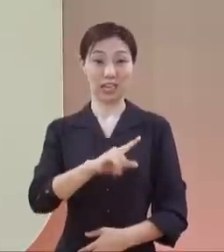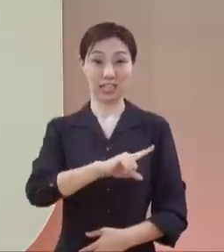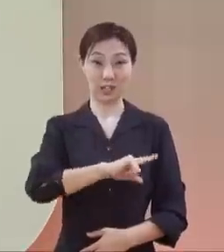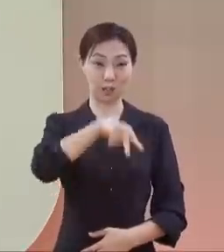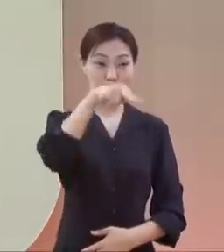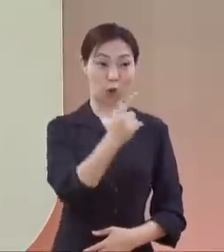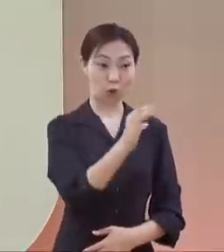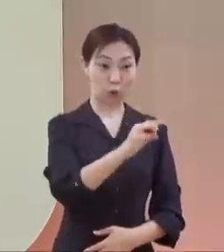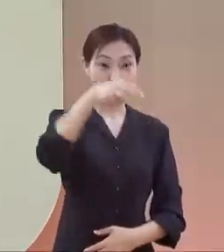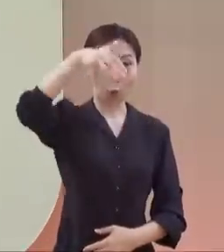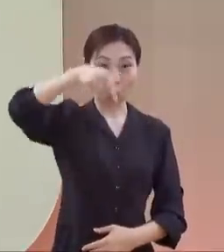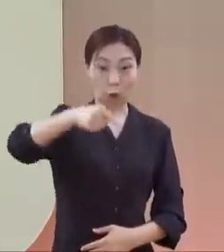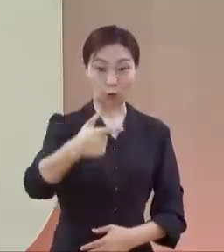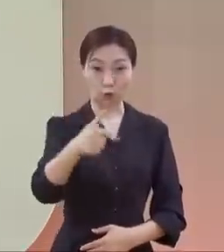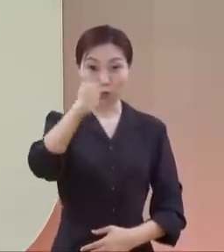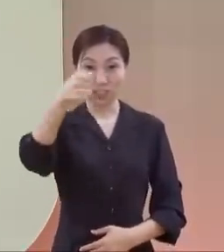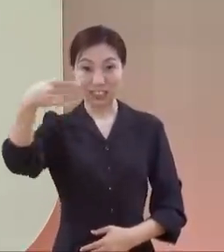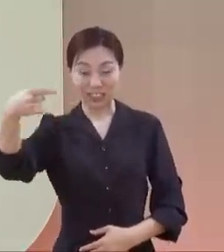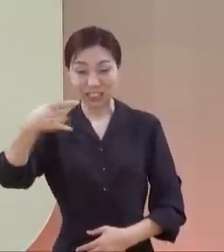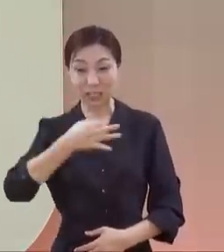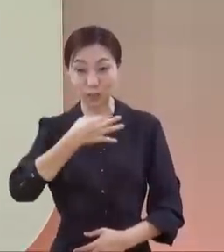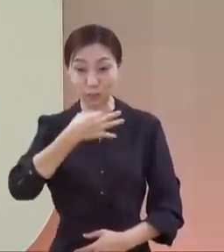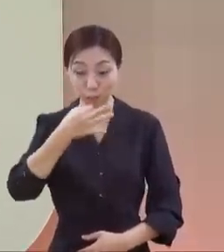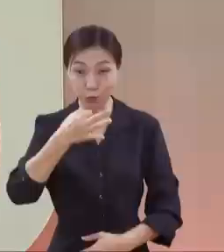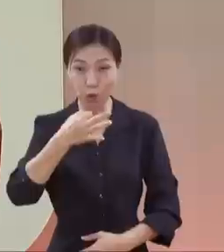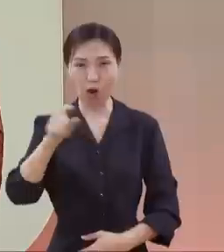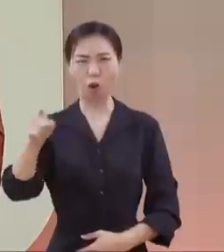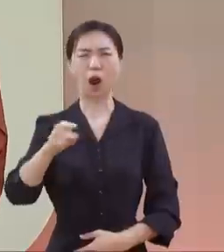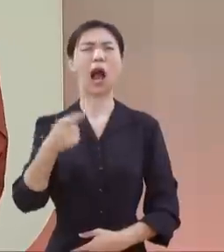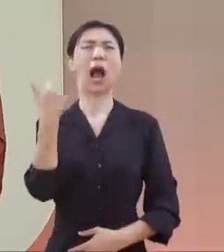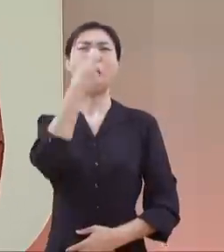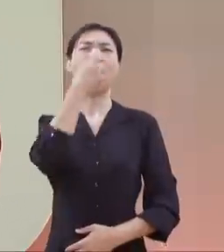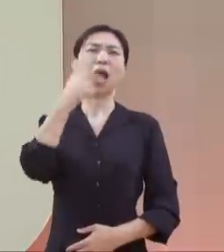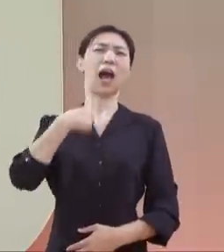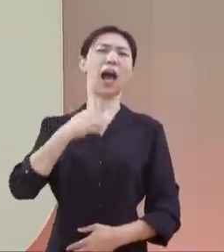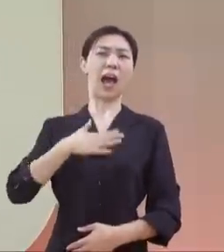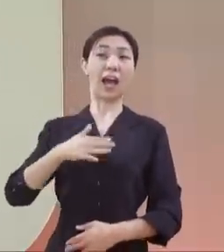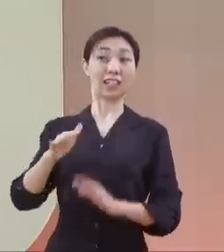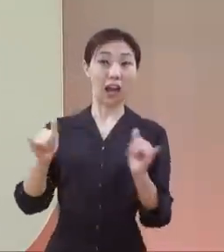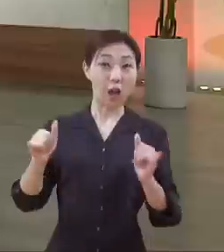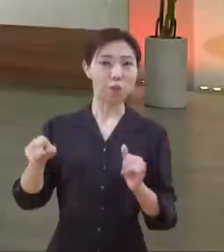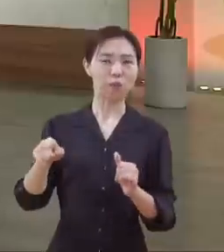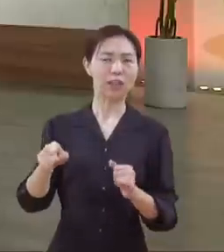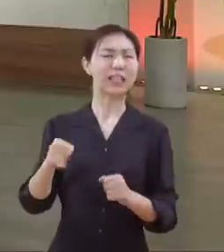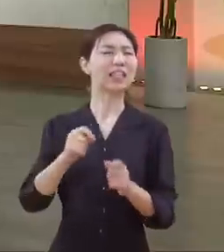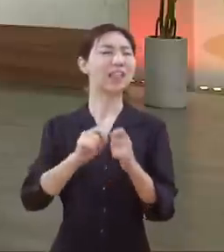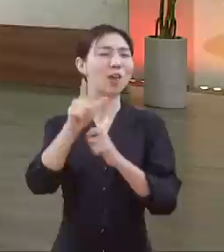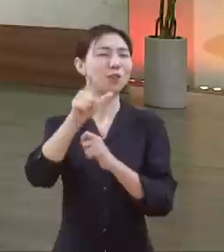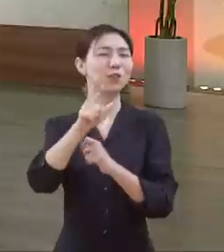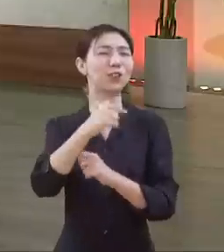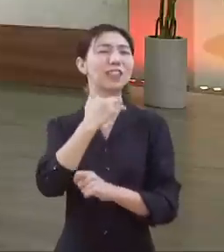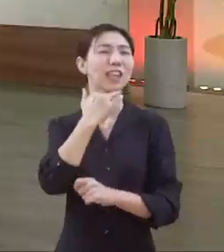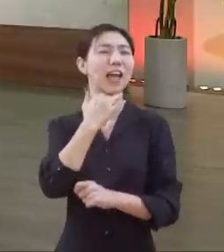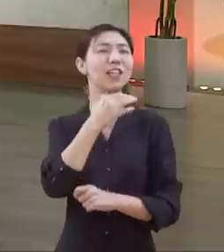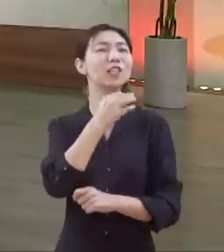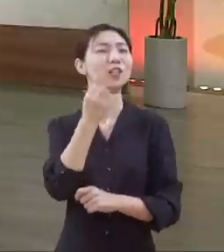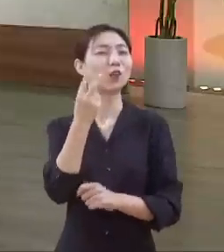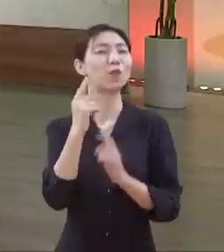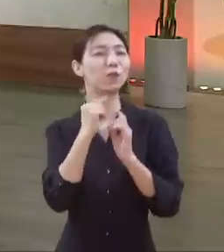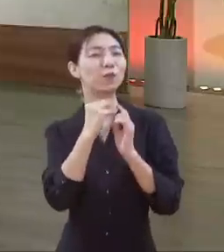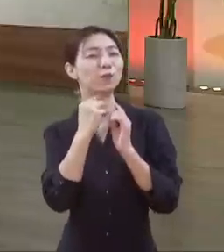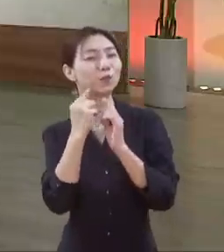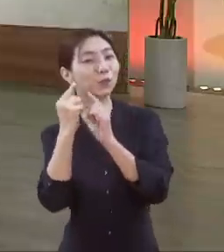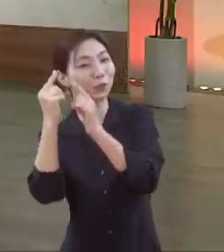딱 됐을 때 딱 아시는 분들은 나이가 많으신 분들이에요 근데 이제 우리 좀 젊은 세대들은 잘